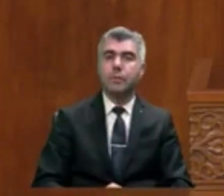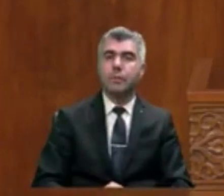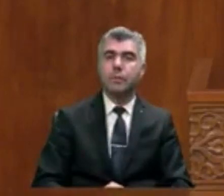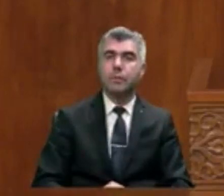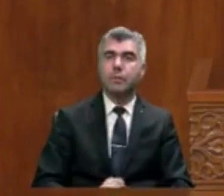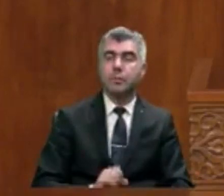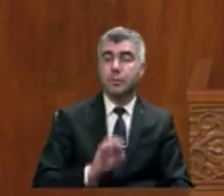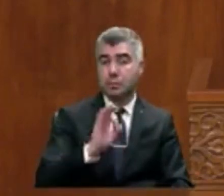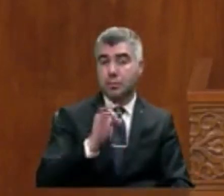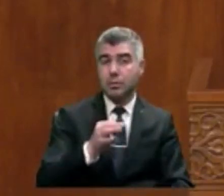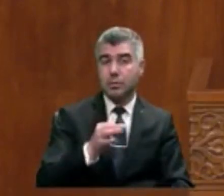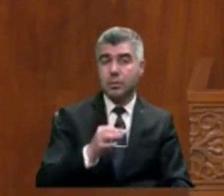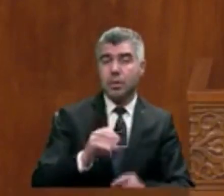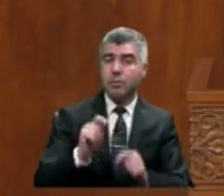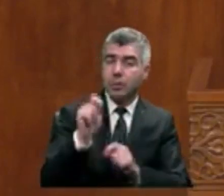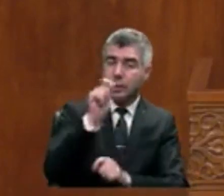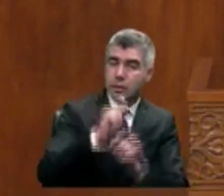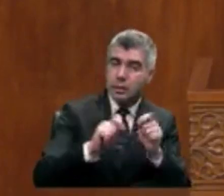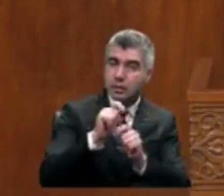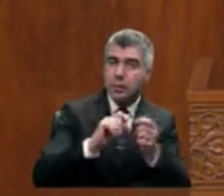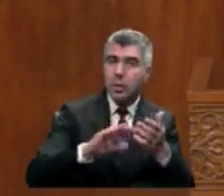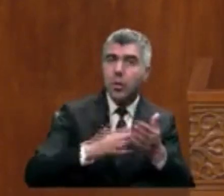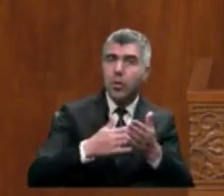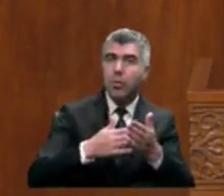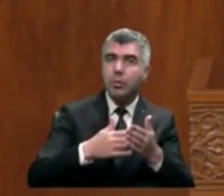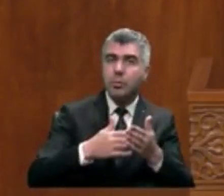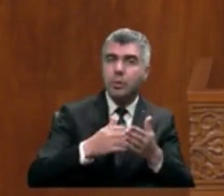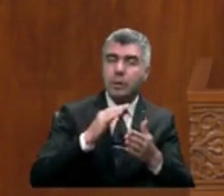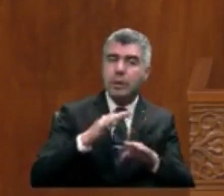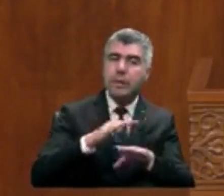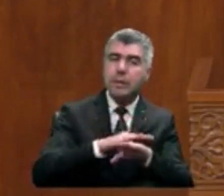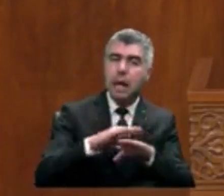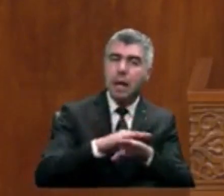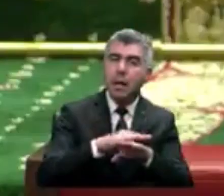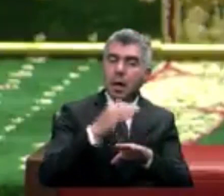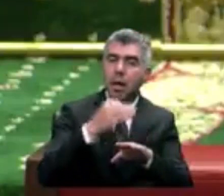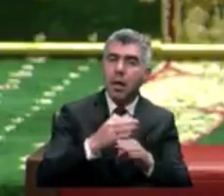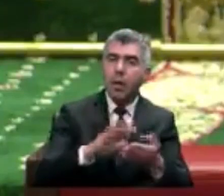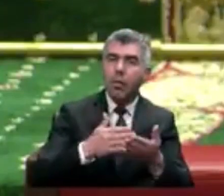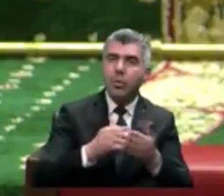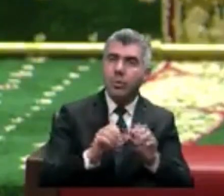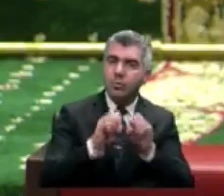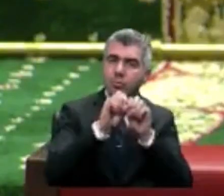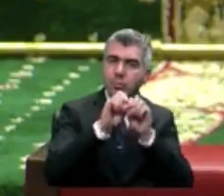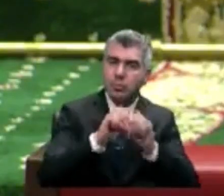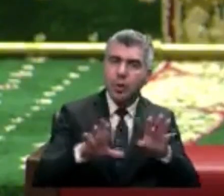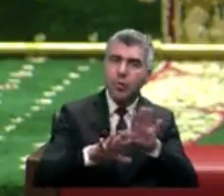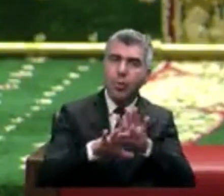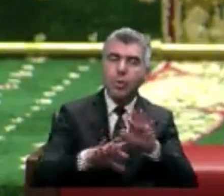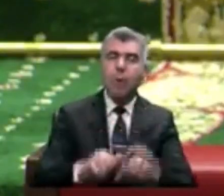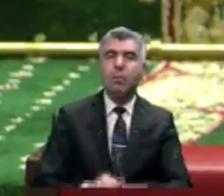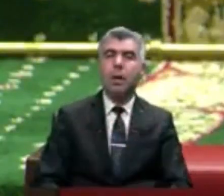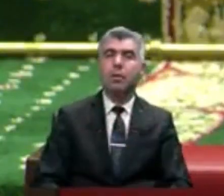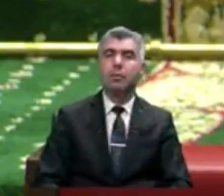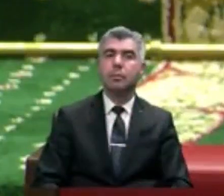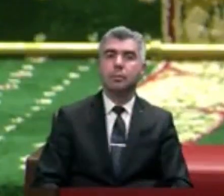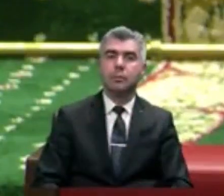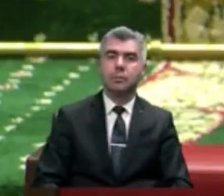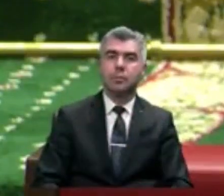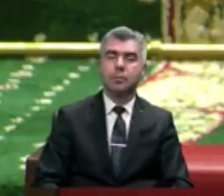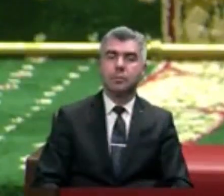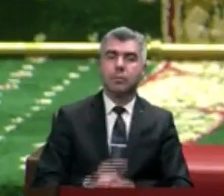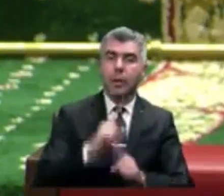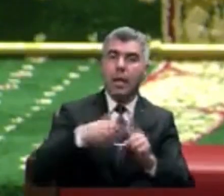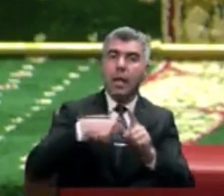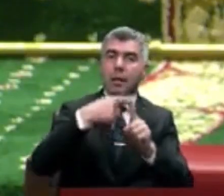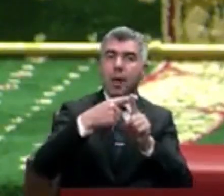باش يسقي يسقي بلادنا ويسقي سياسات المجتمعيه ديالنا وبالاضافه